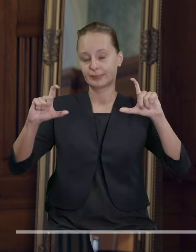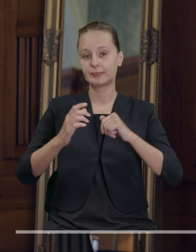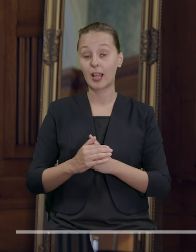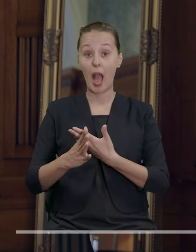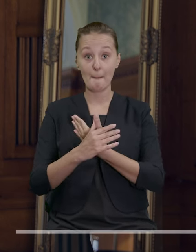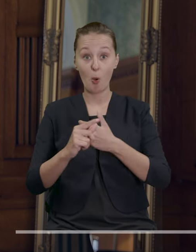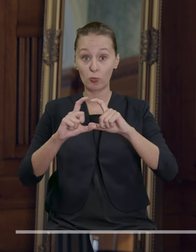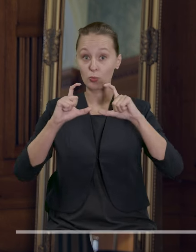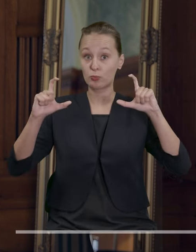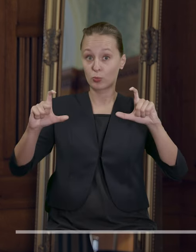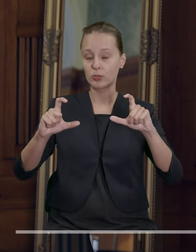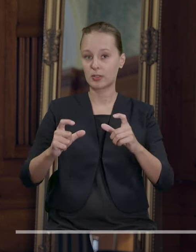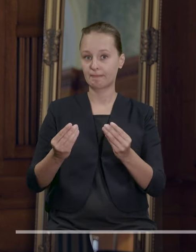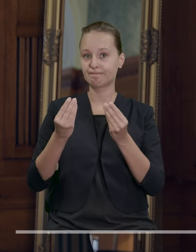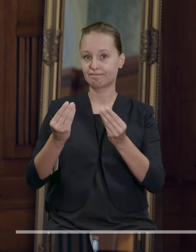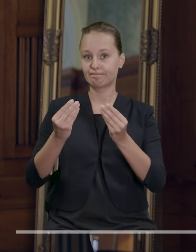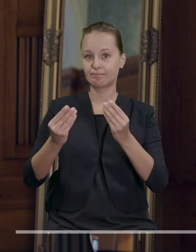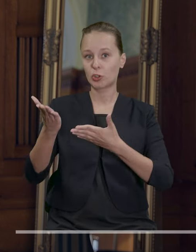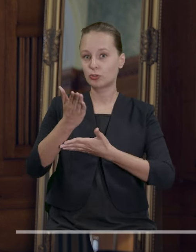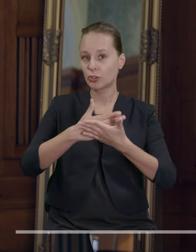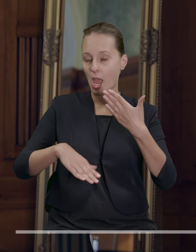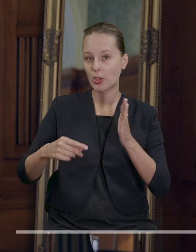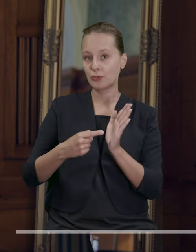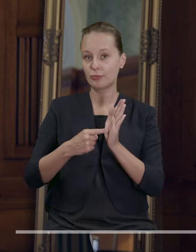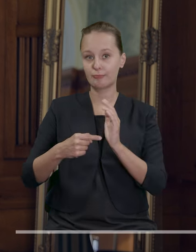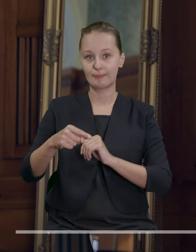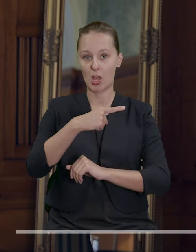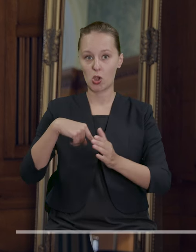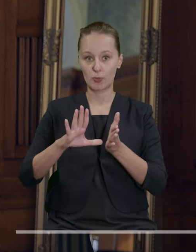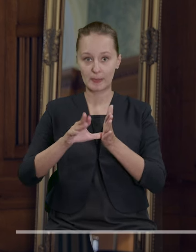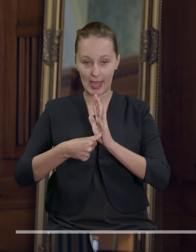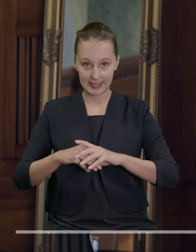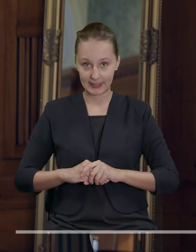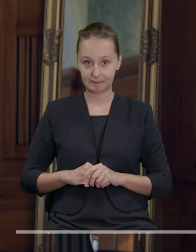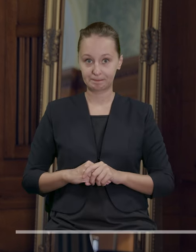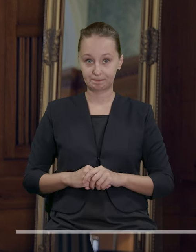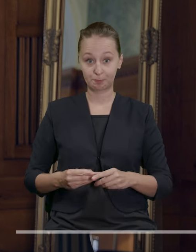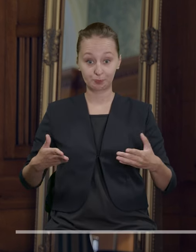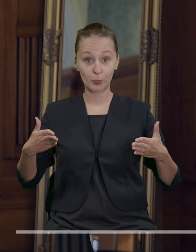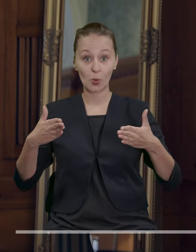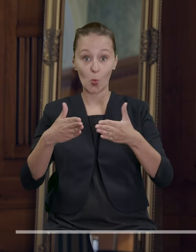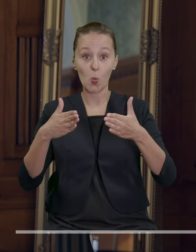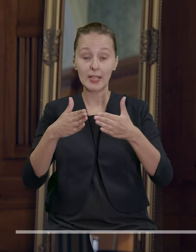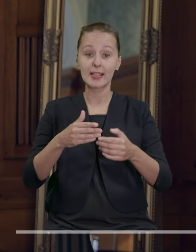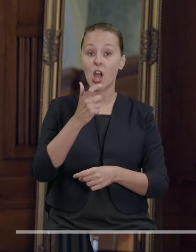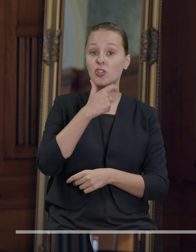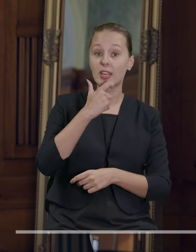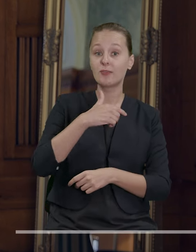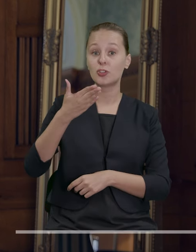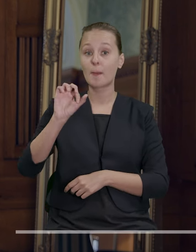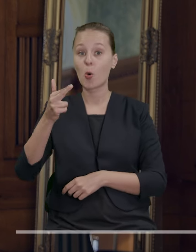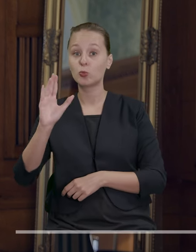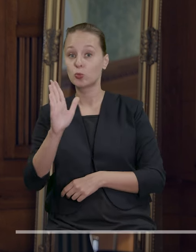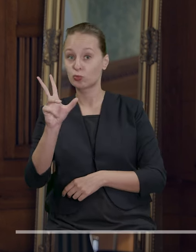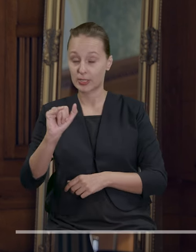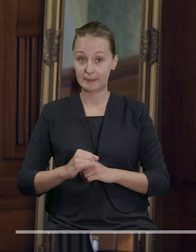Motyl to budynek, który znajduje się w prestiżowej części naszego miasta, u zbiegu ulic Moniuszki i